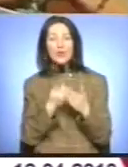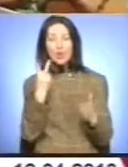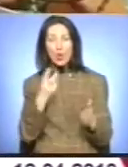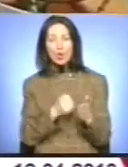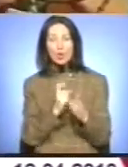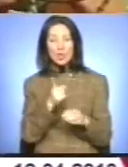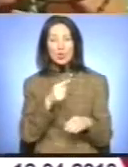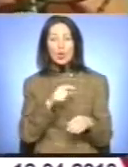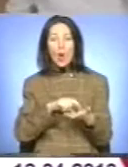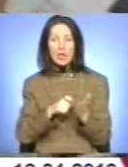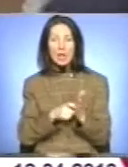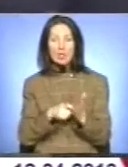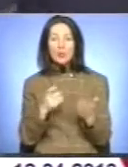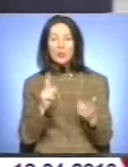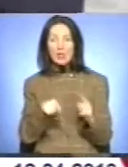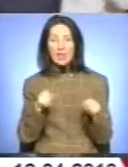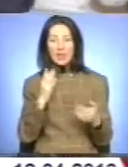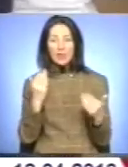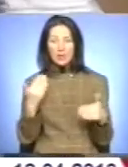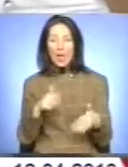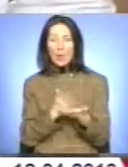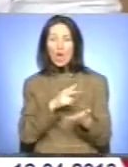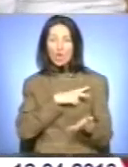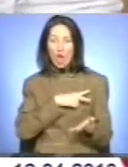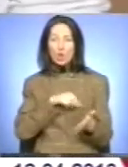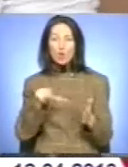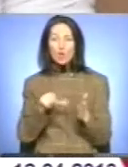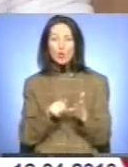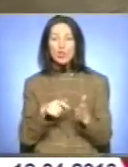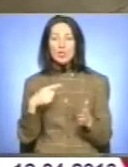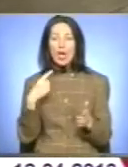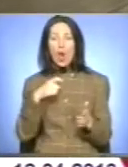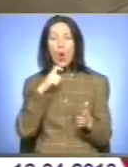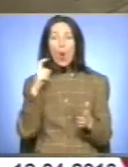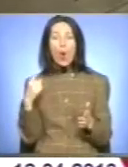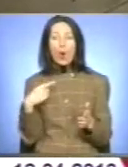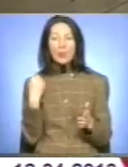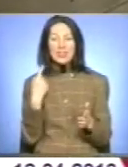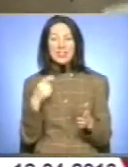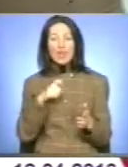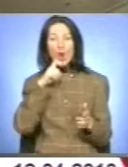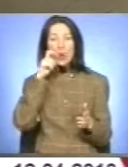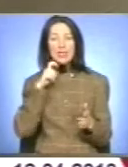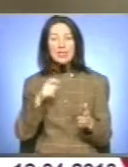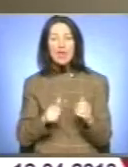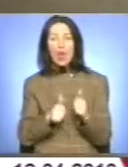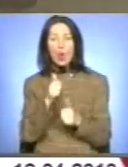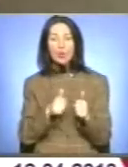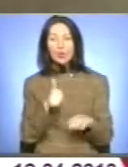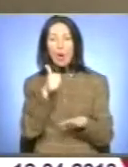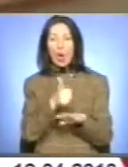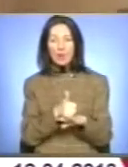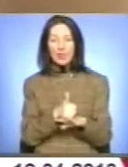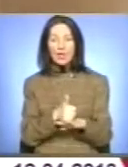з них уже мають здобутки, нагороди за участь в обласних і всеукраїнських конкурсах. Та головне для юних конструкторів – побачити